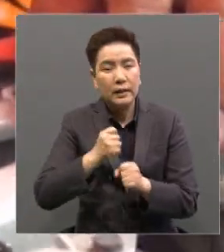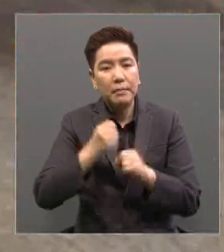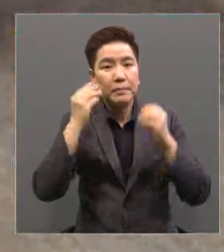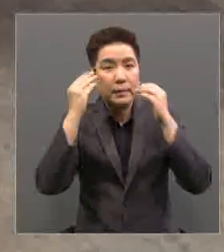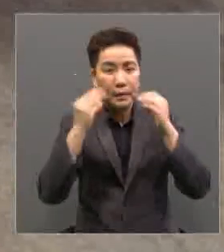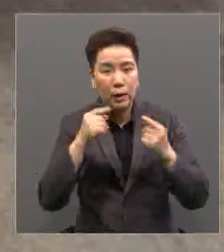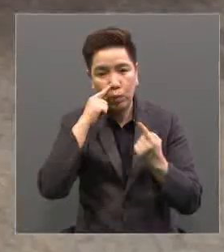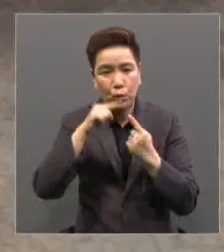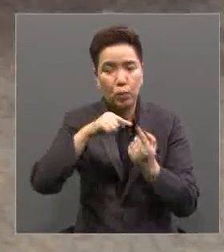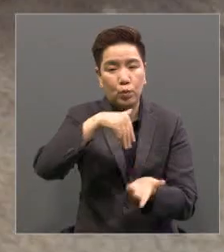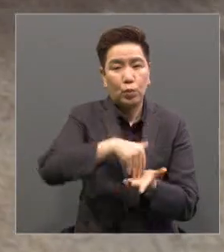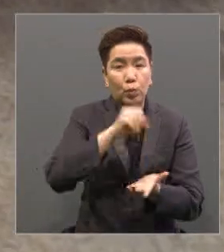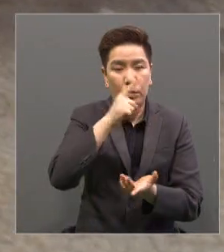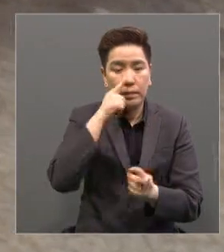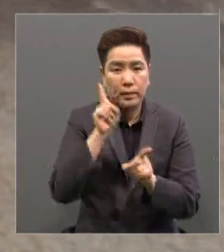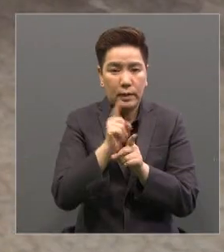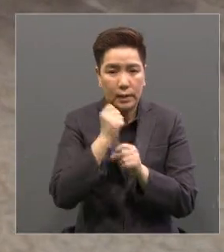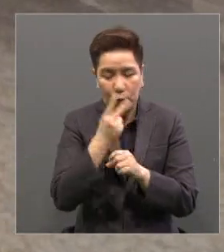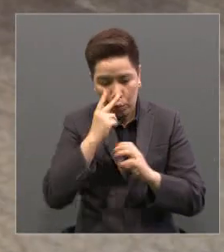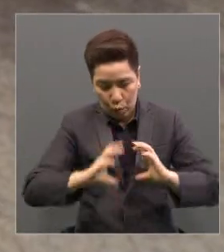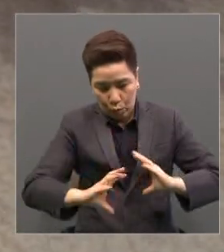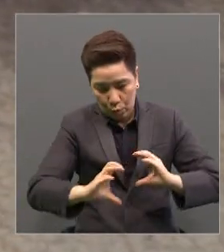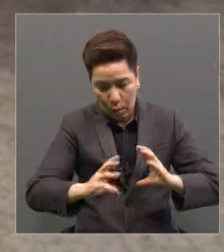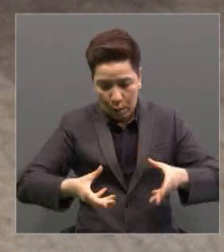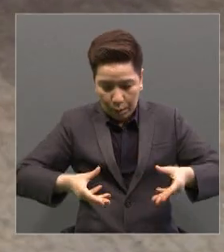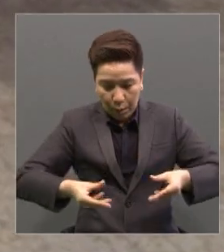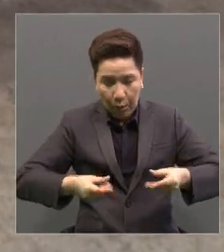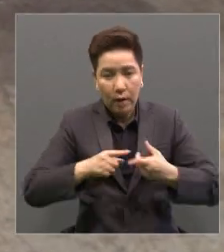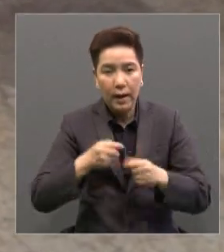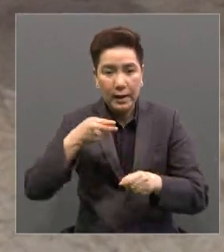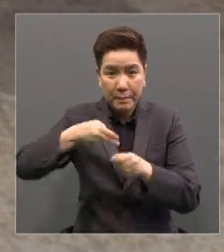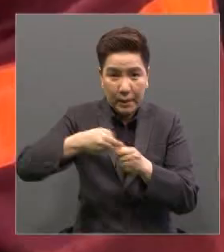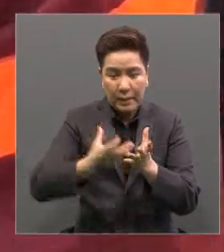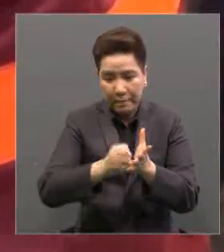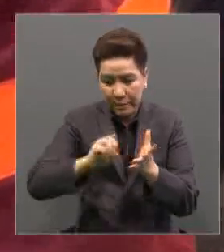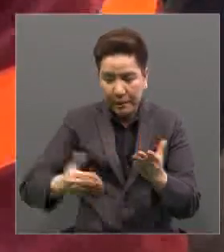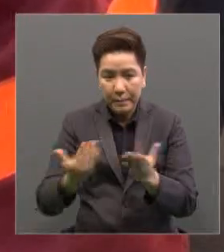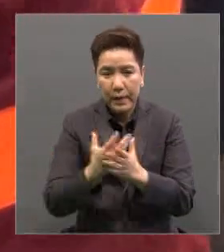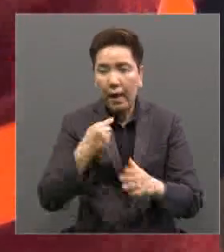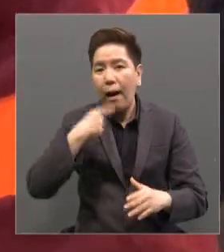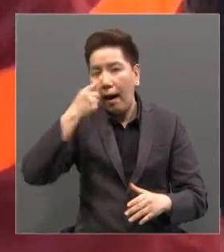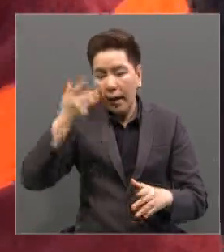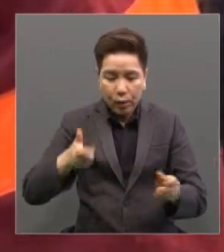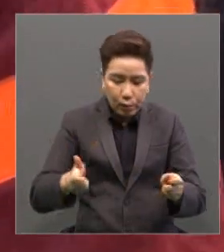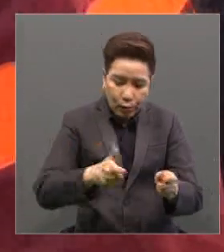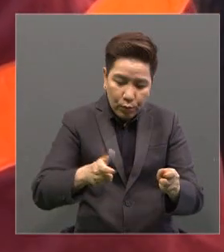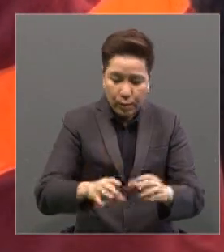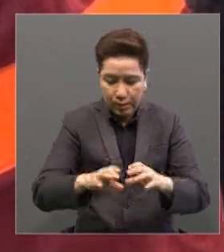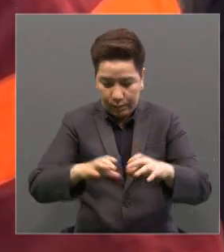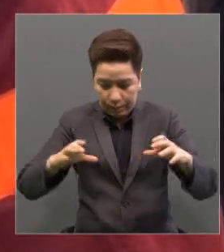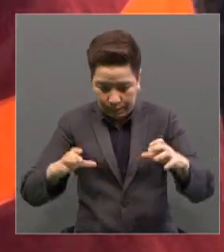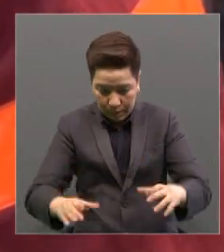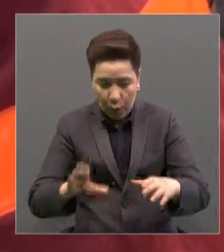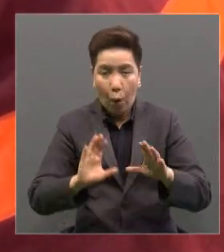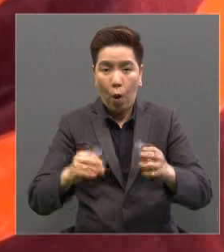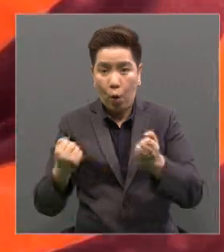ให้บริการตามศูนย์ก็มีตั้งแต่การตรวจเช็คลมยางการเปลี่ยนถ่ายน้ำมันเครื่องไส้กรองอากาศทั้งของรถยนต์แล้วก็รถมอเตอร์ไซค์